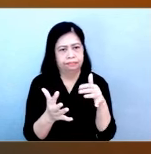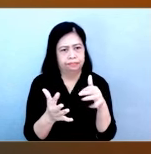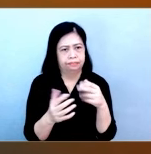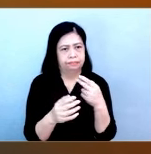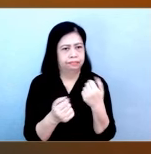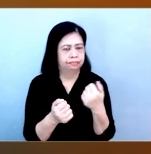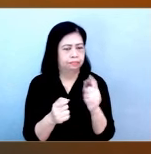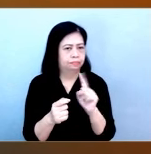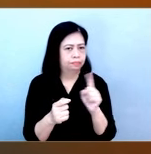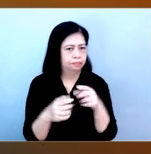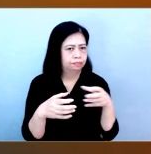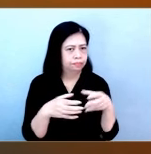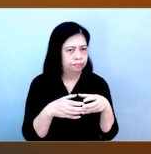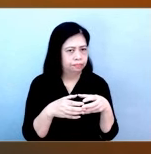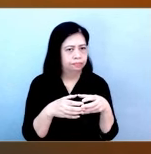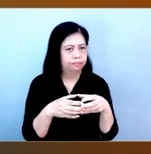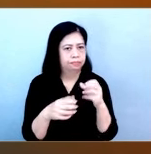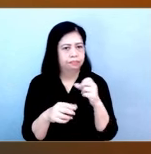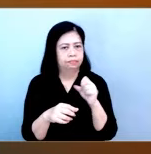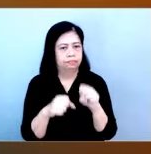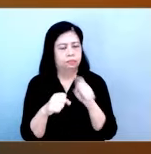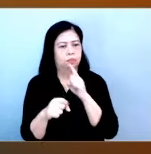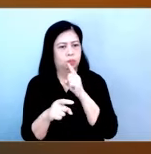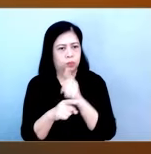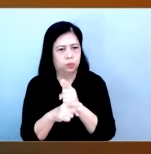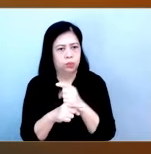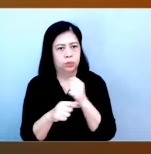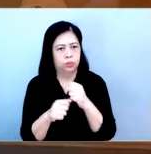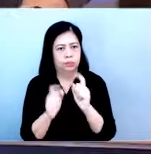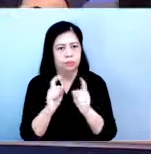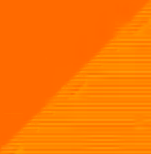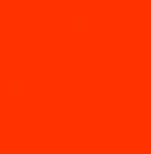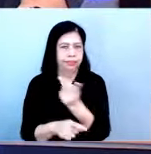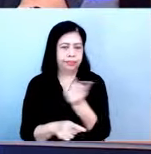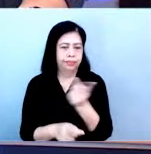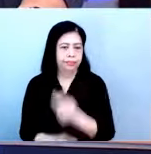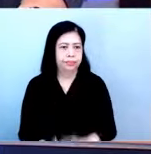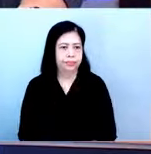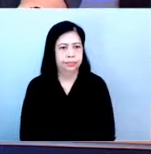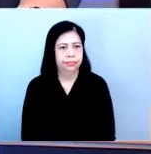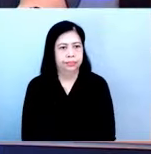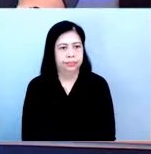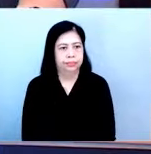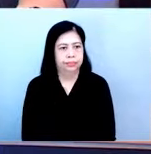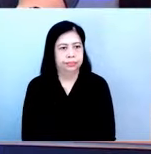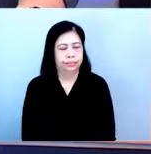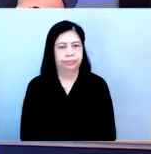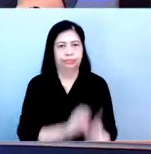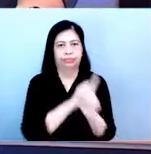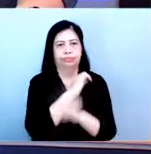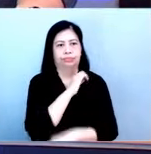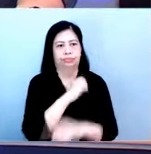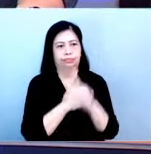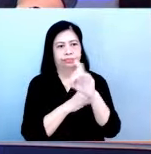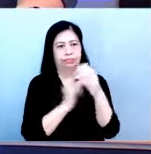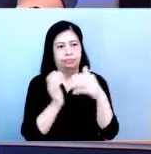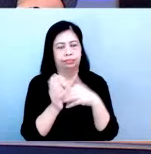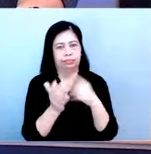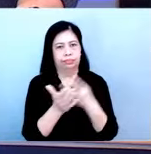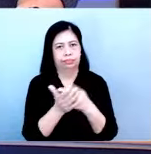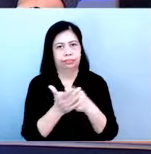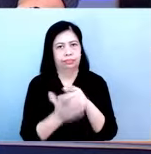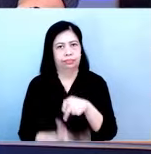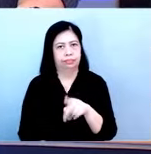namin ang technical committee. Pero for sure, kakusapin ko yung dalawa. Pinagmulta ng 100,000 piso ng PBA